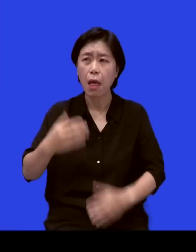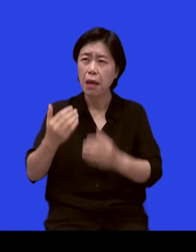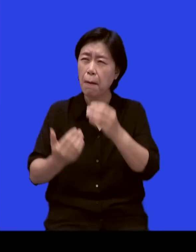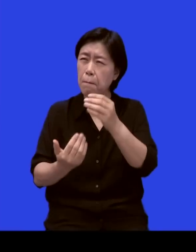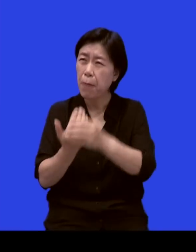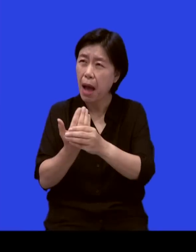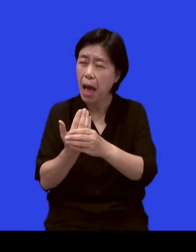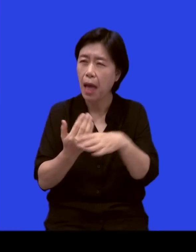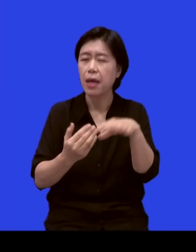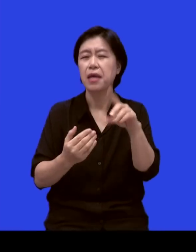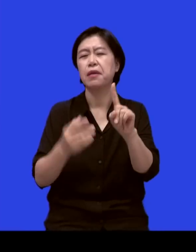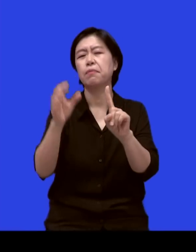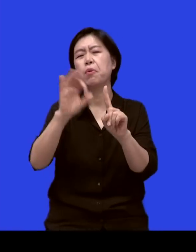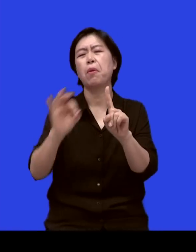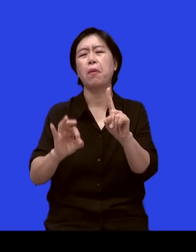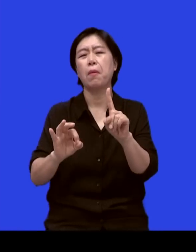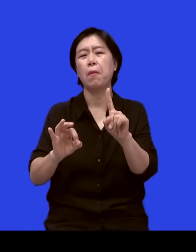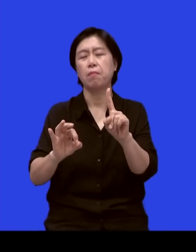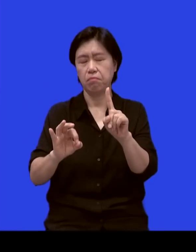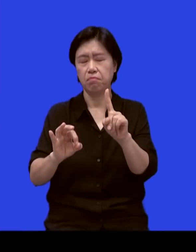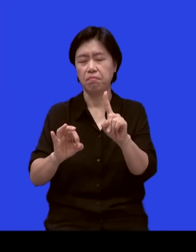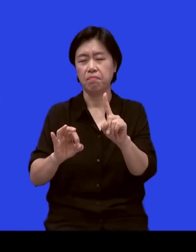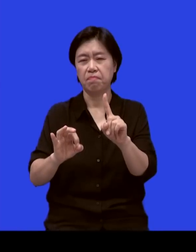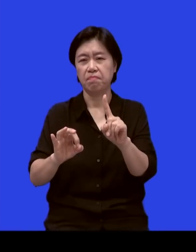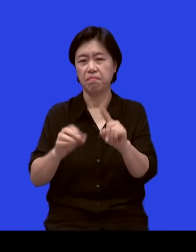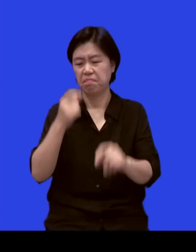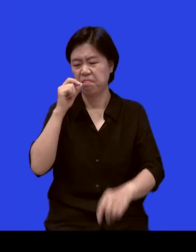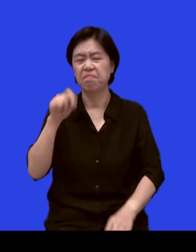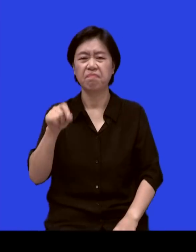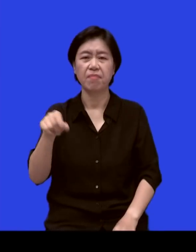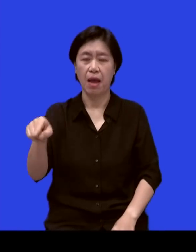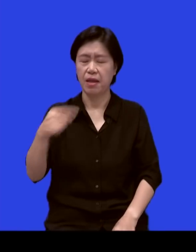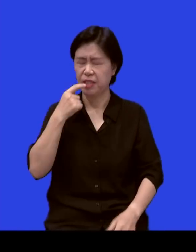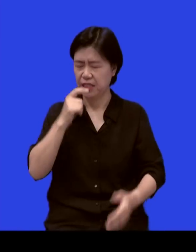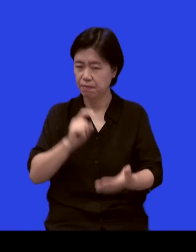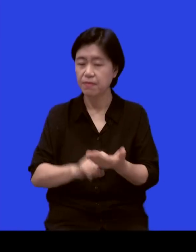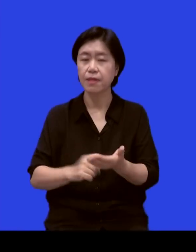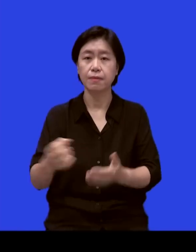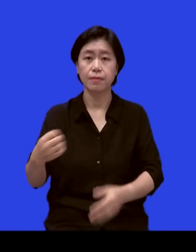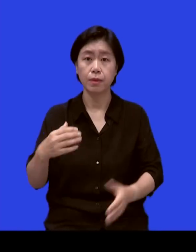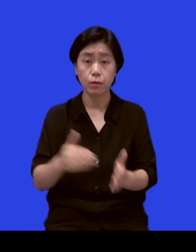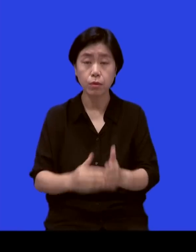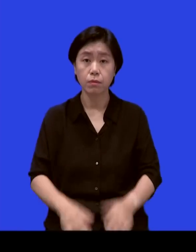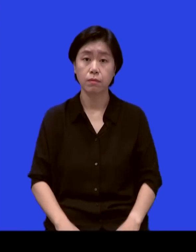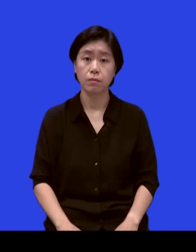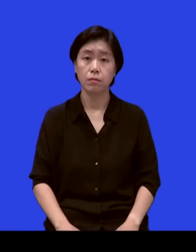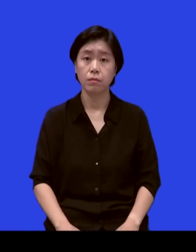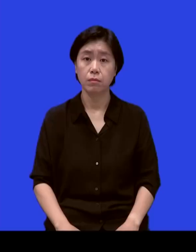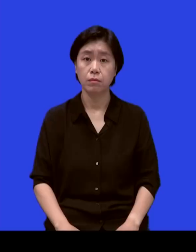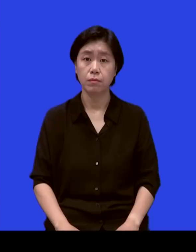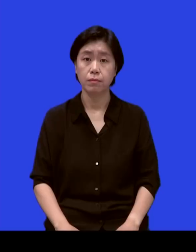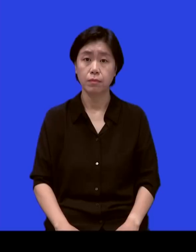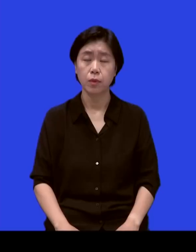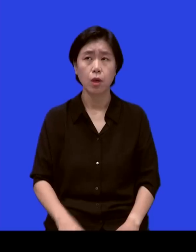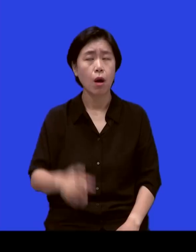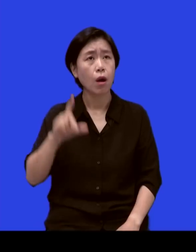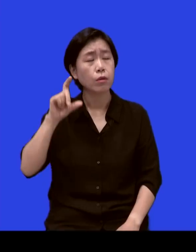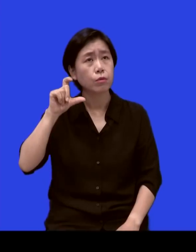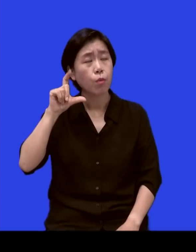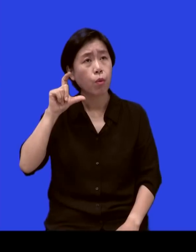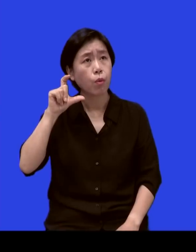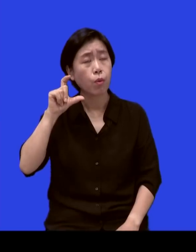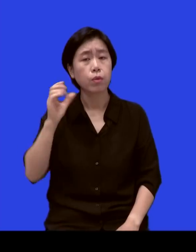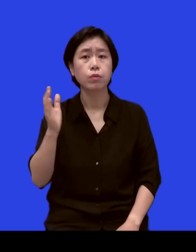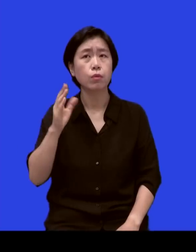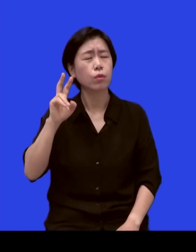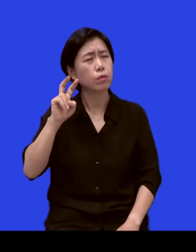이제 나와서 중환자실, 면회가 하루에 2번 정도 되는 예. 중환자실에서 한 15일인가?